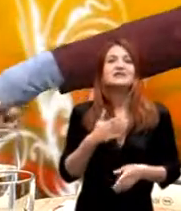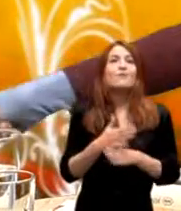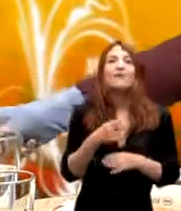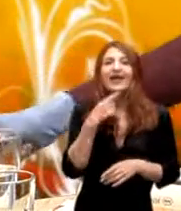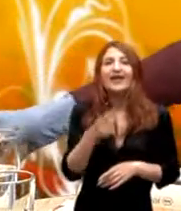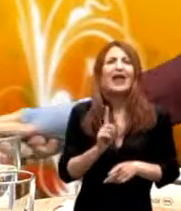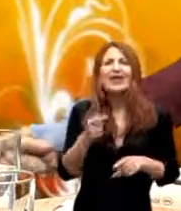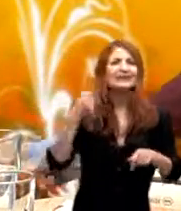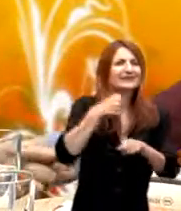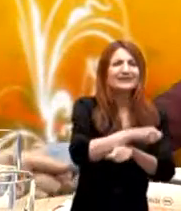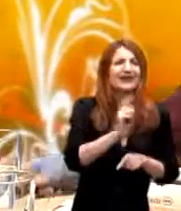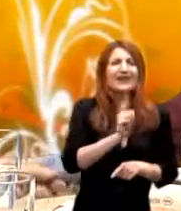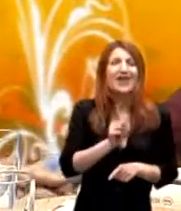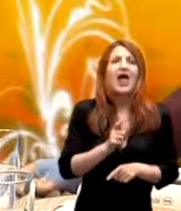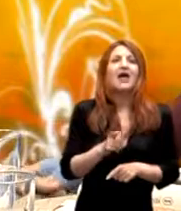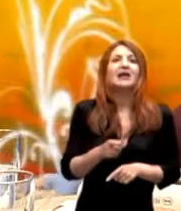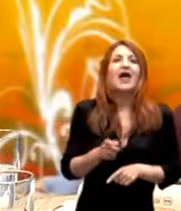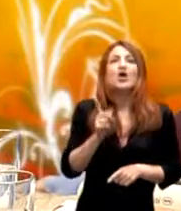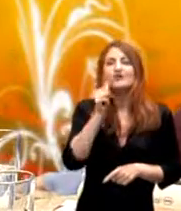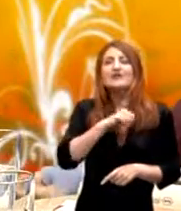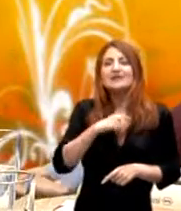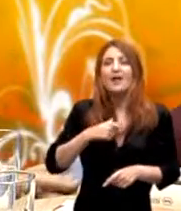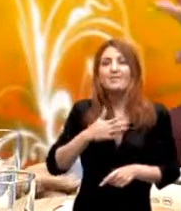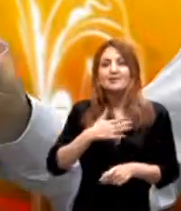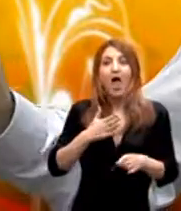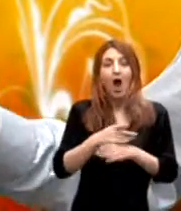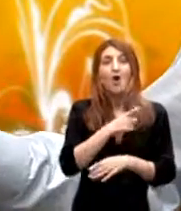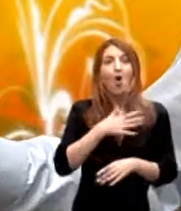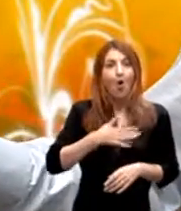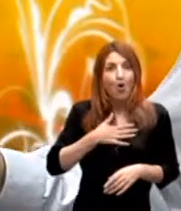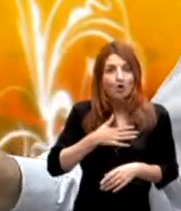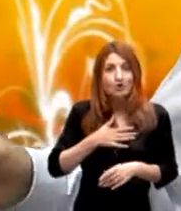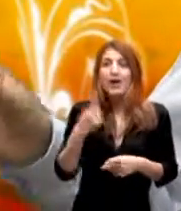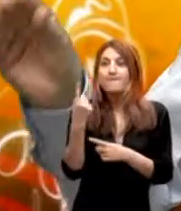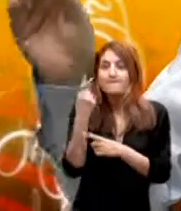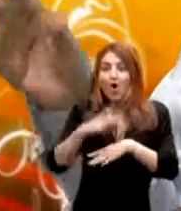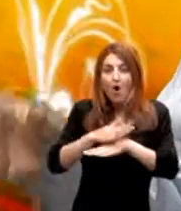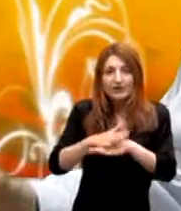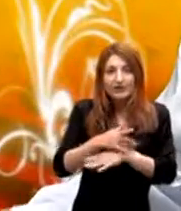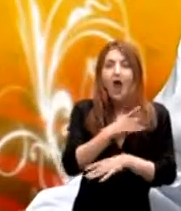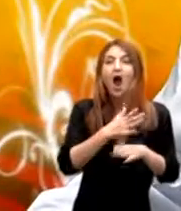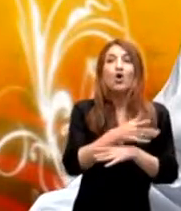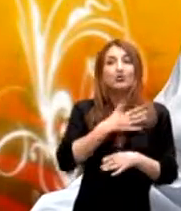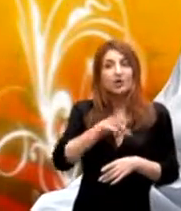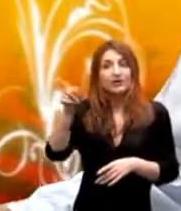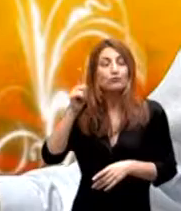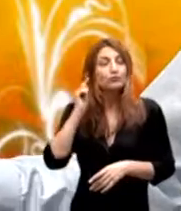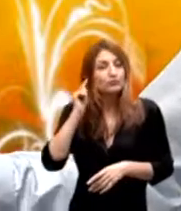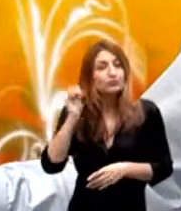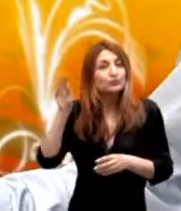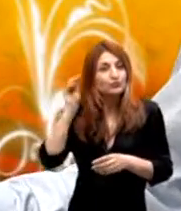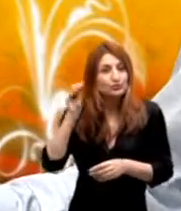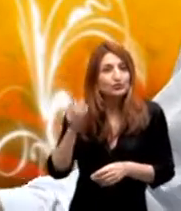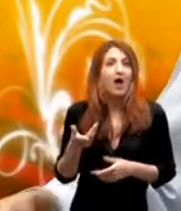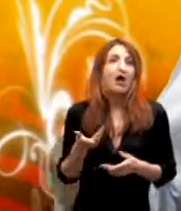nikoga. Ništa, nema važnijih stvari od čovjek sam sebi. Ako ste motivirani, ako želite čuti nešto,